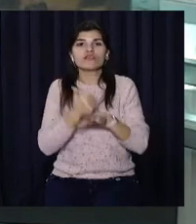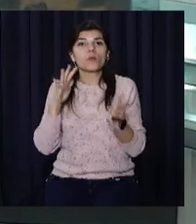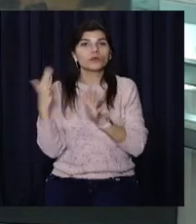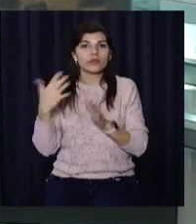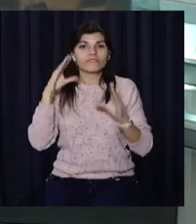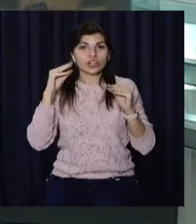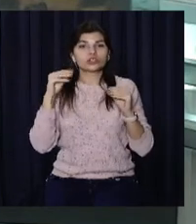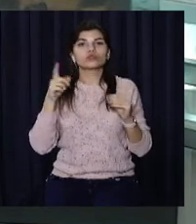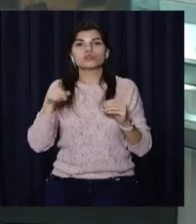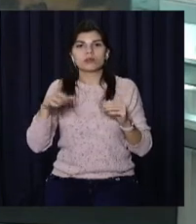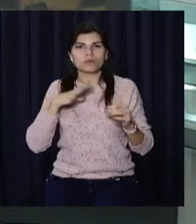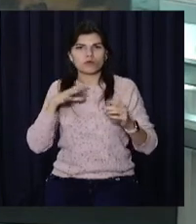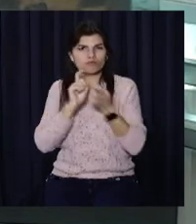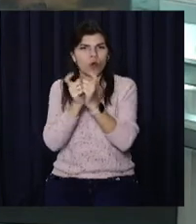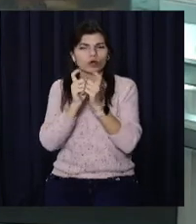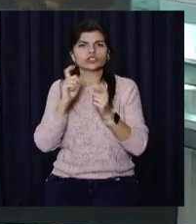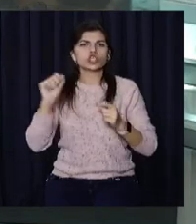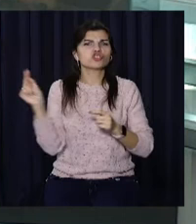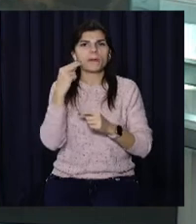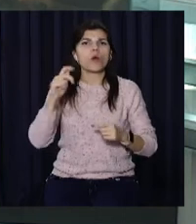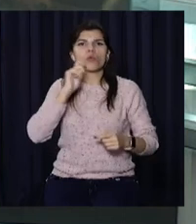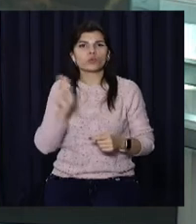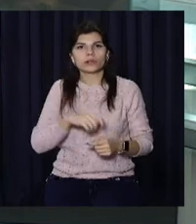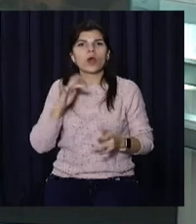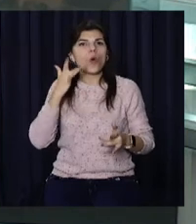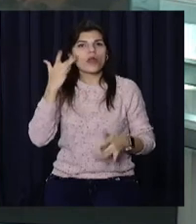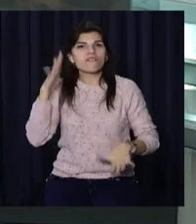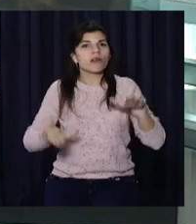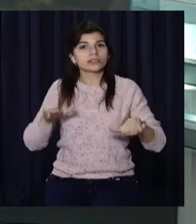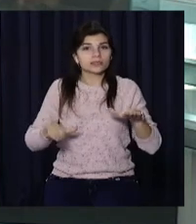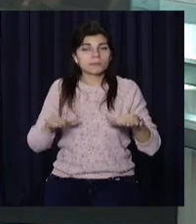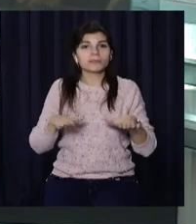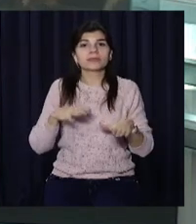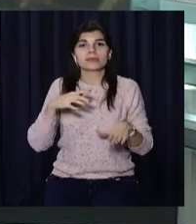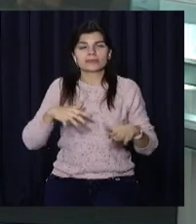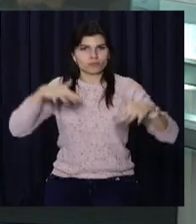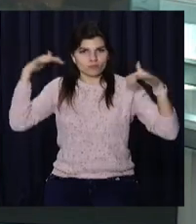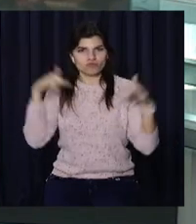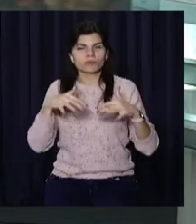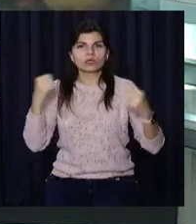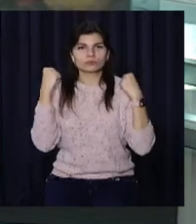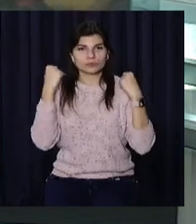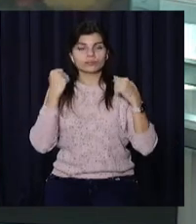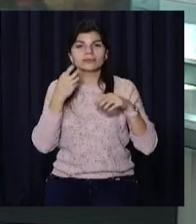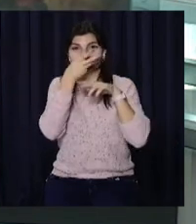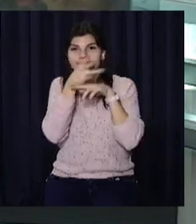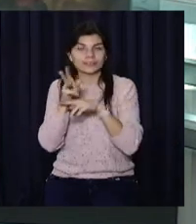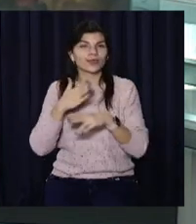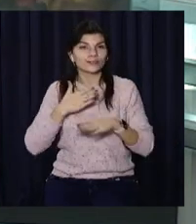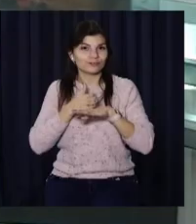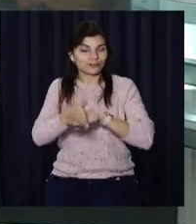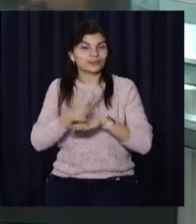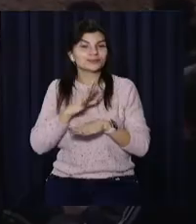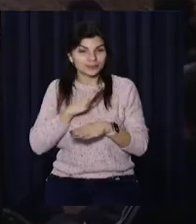подією вечора став титульний бій за звання чемпіона України у легкій вазі. В епіцентрі спортивного видовища побував і наш